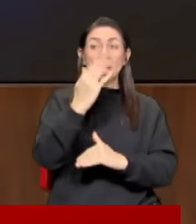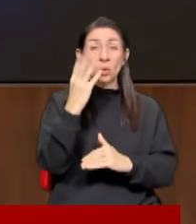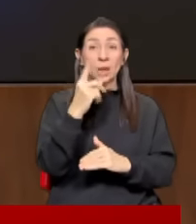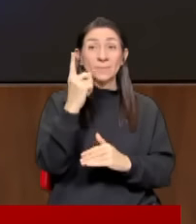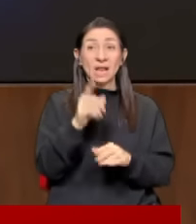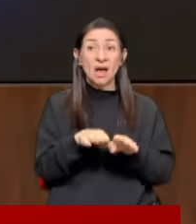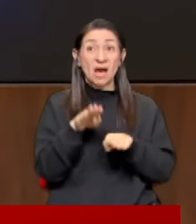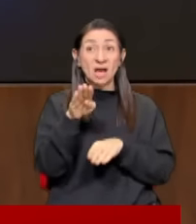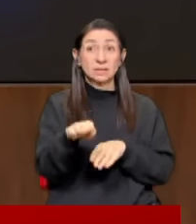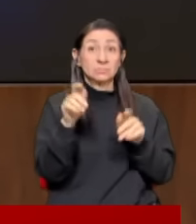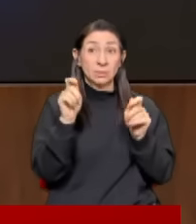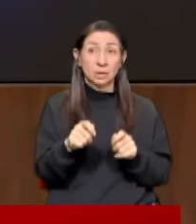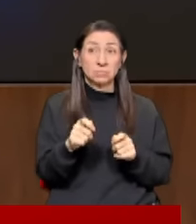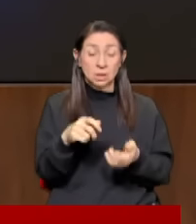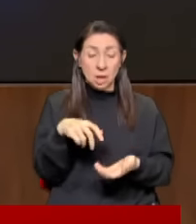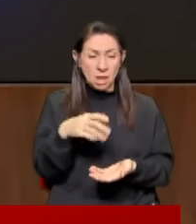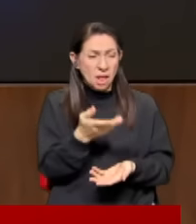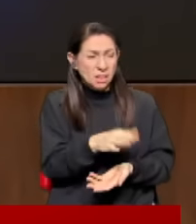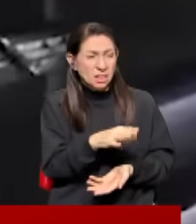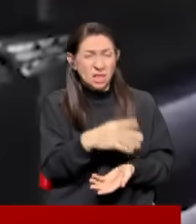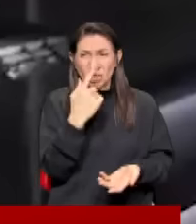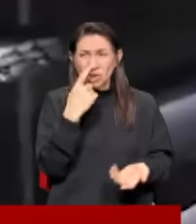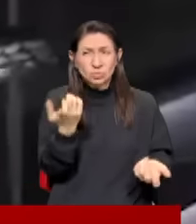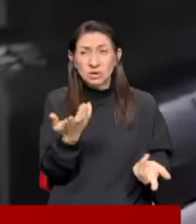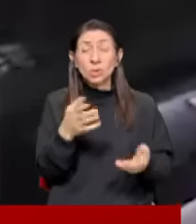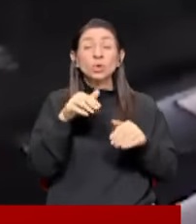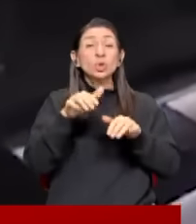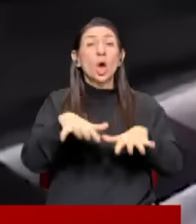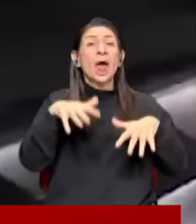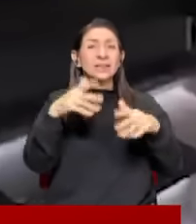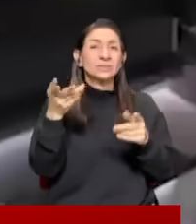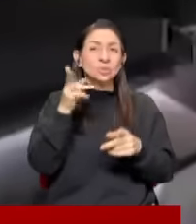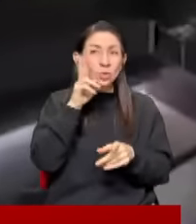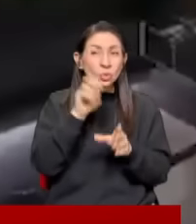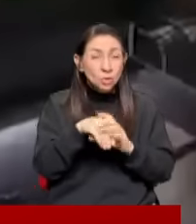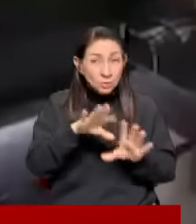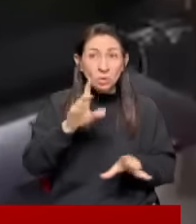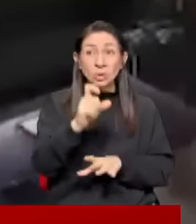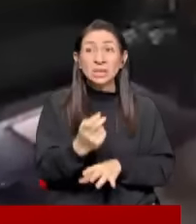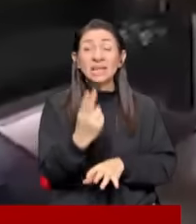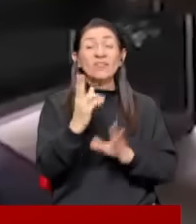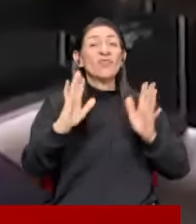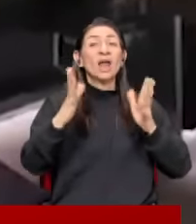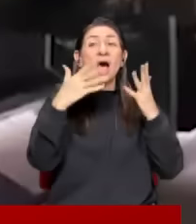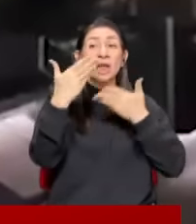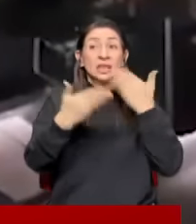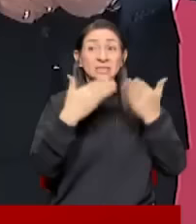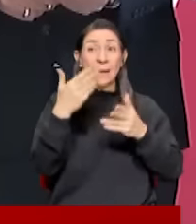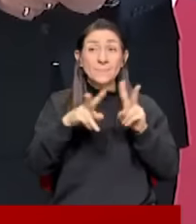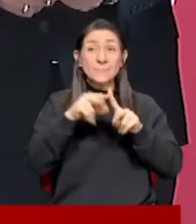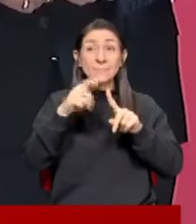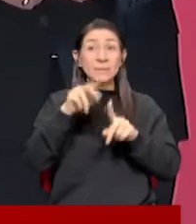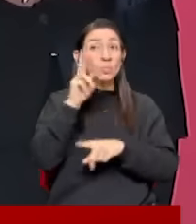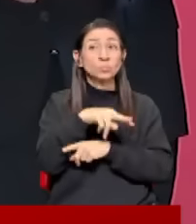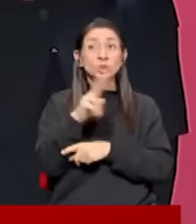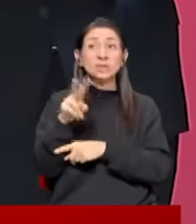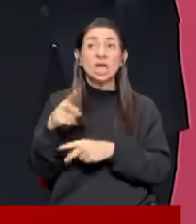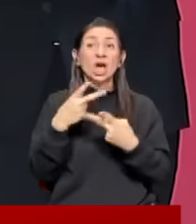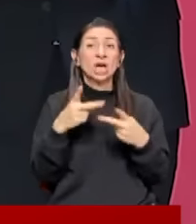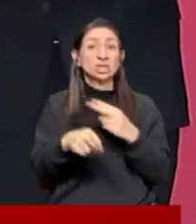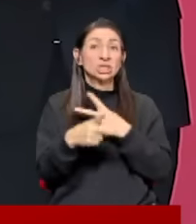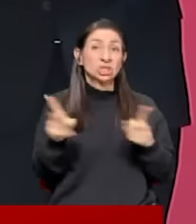bir adım atalım. Ayak takımıyla ne işimiz var? Tören sonunda 97 yıllık faaliyetlerin anlatıldığı MİT Müzesi'nin de